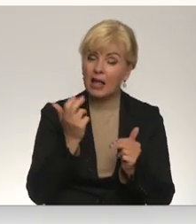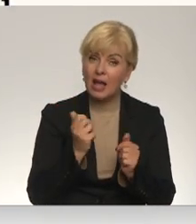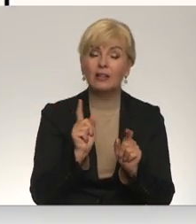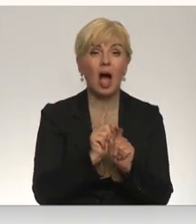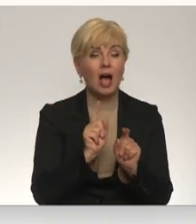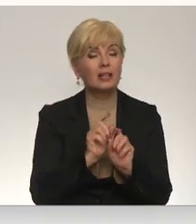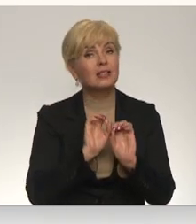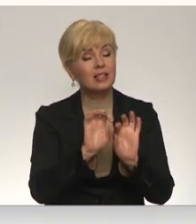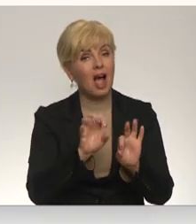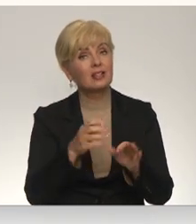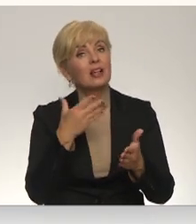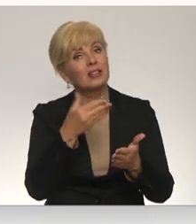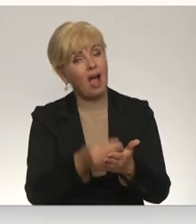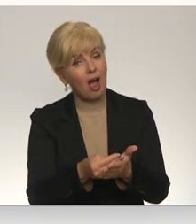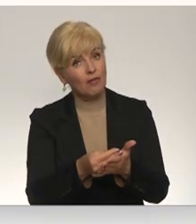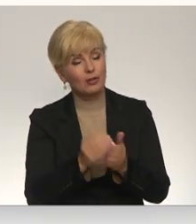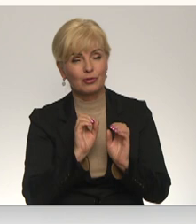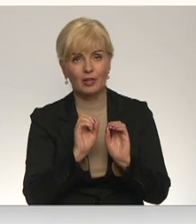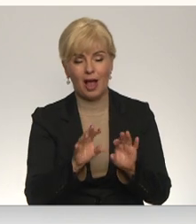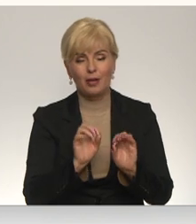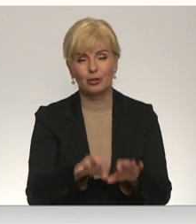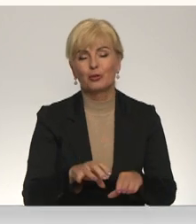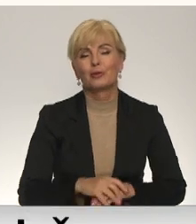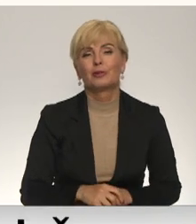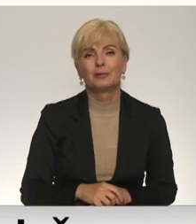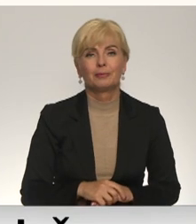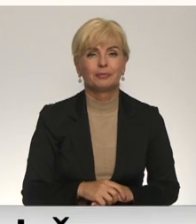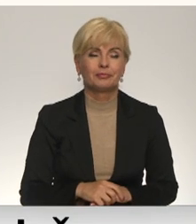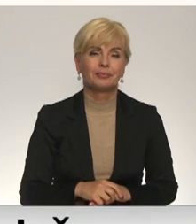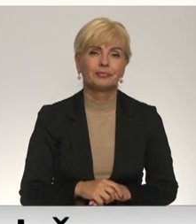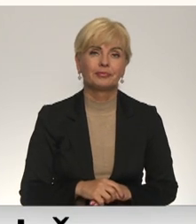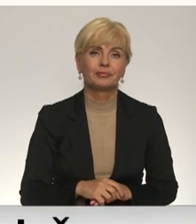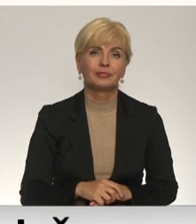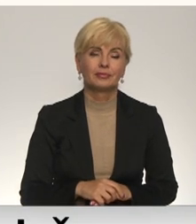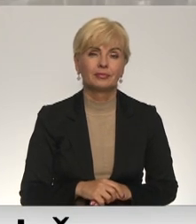savu vienošanās stāstu. Ģirds Zvirbulis, Māris Jurgensons, Latvijas televīzija.